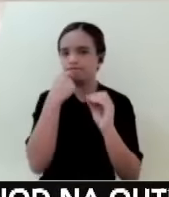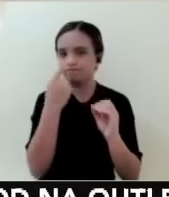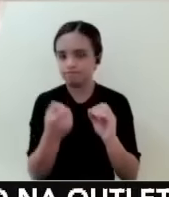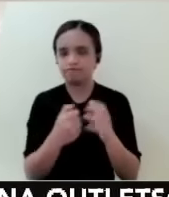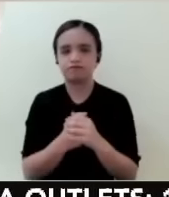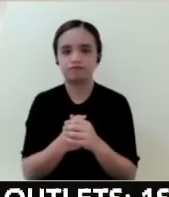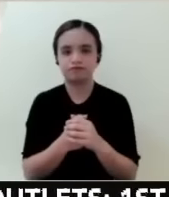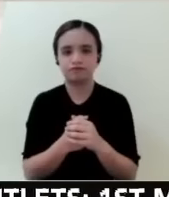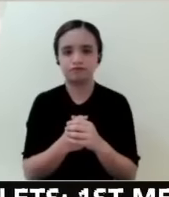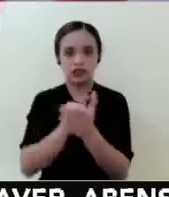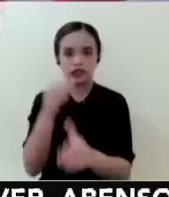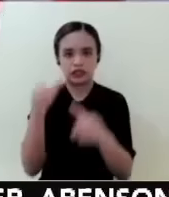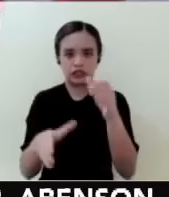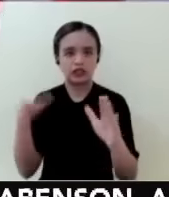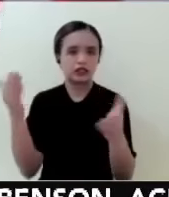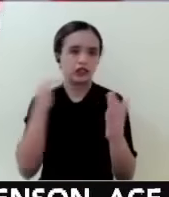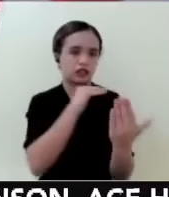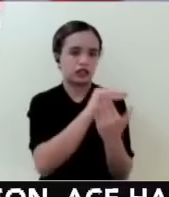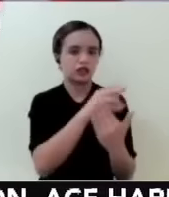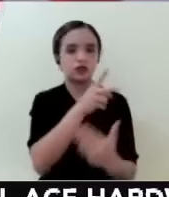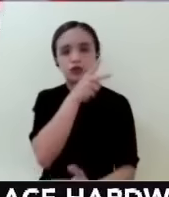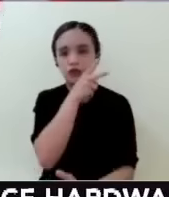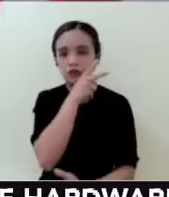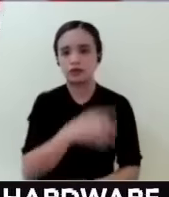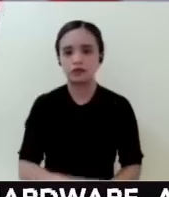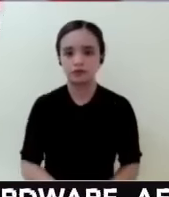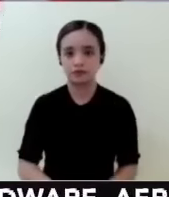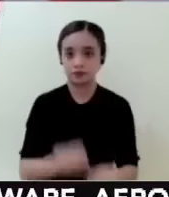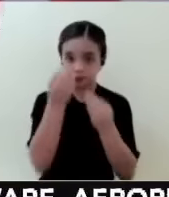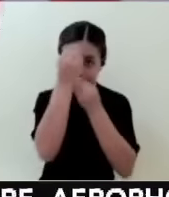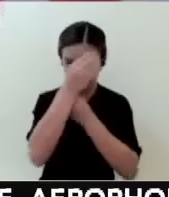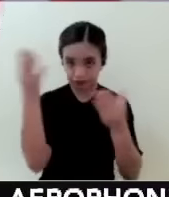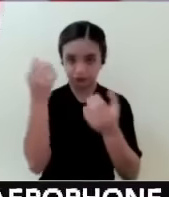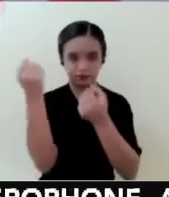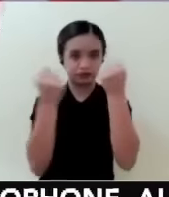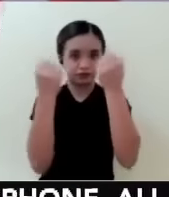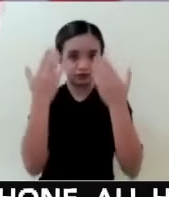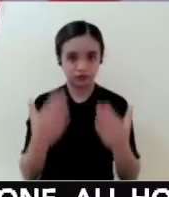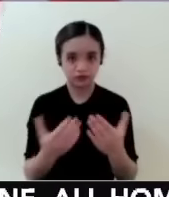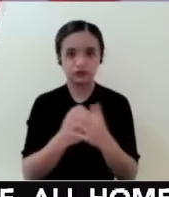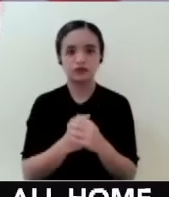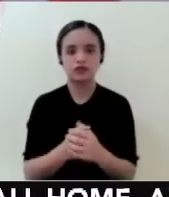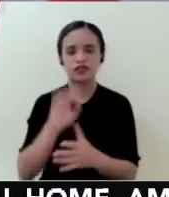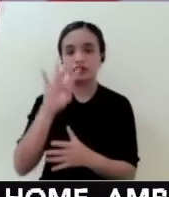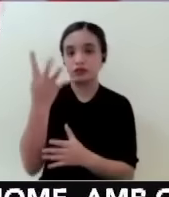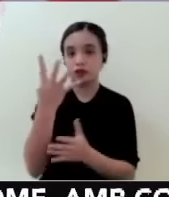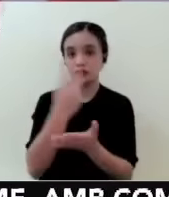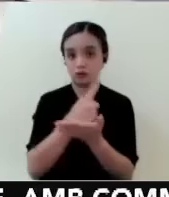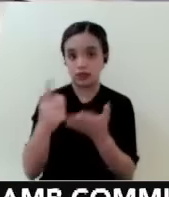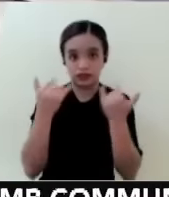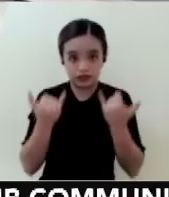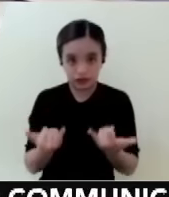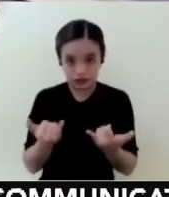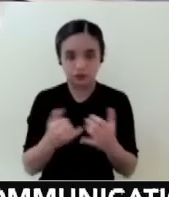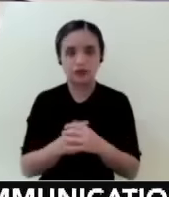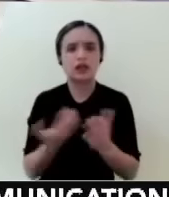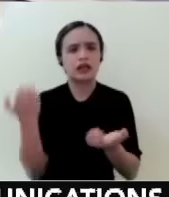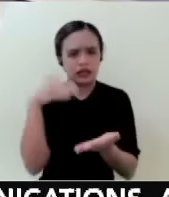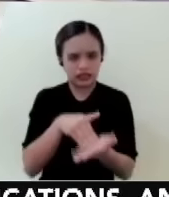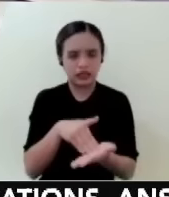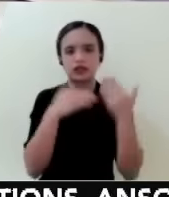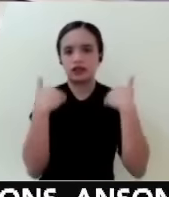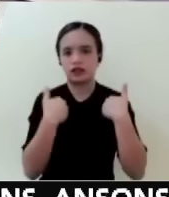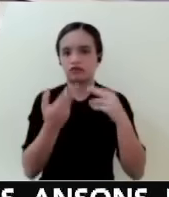ang suspect. Abiso sa mga motorista, sa ika-apat na sunod na linggo, may inaasahan muling oil price hike